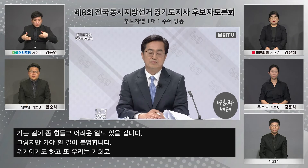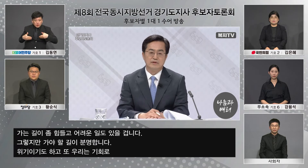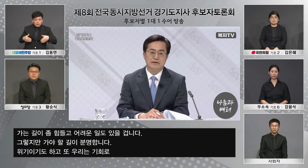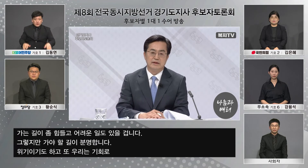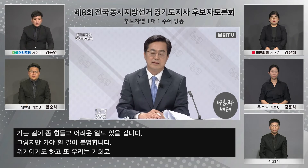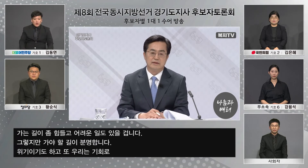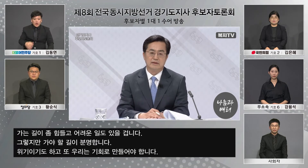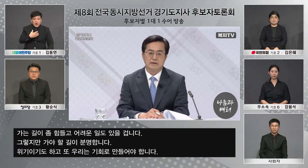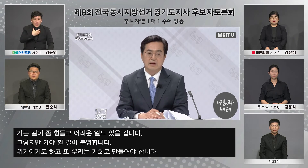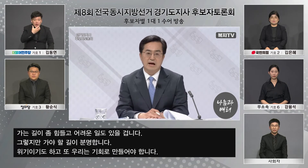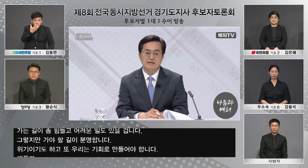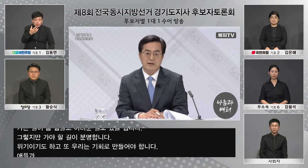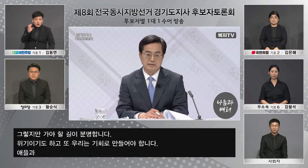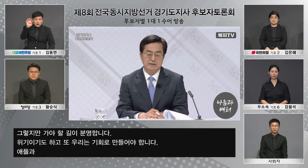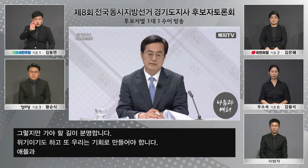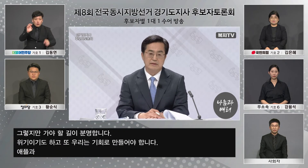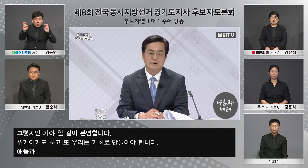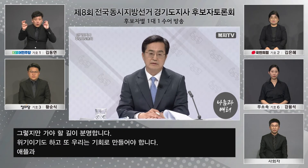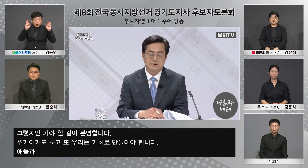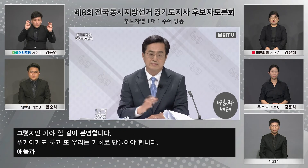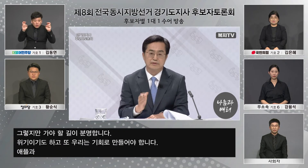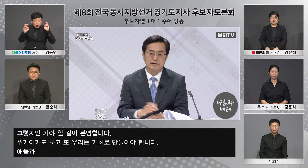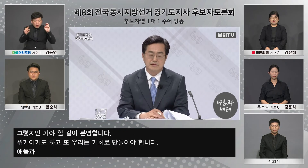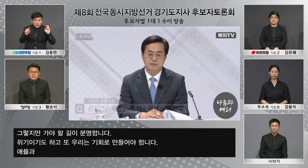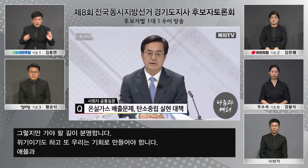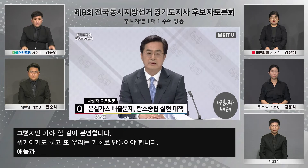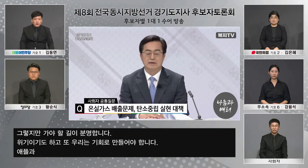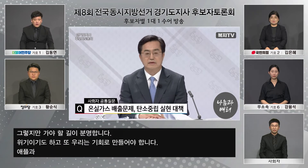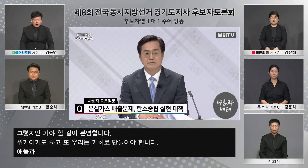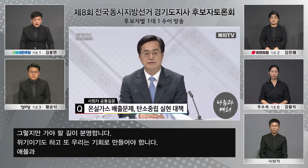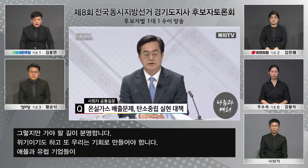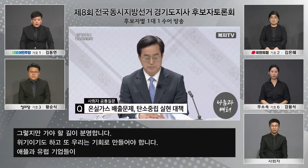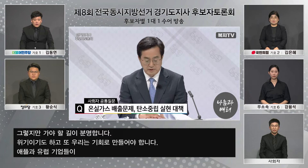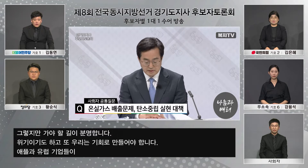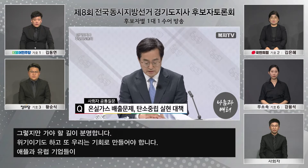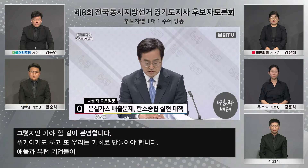유럽 기업들이 알리백을 선언했습니다.